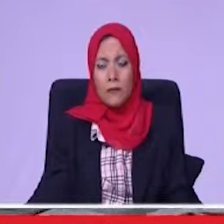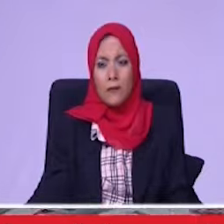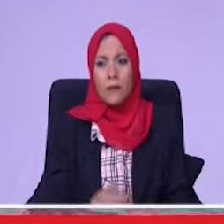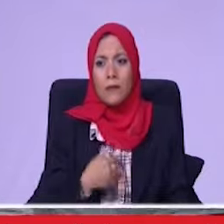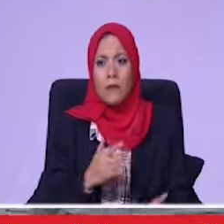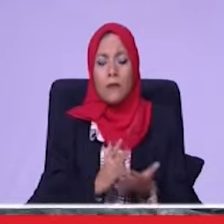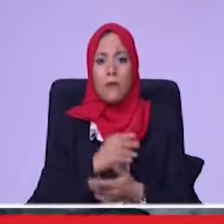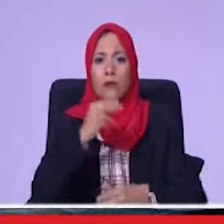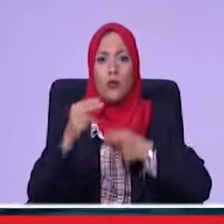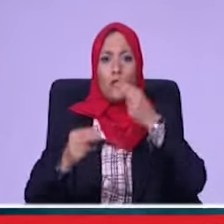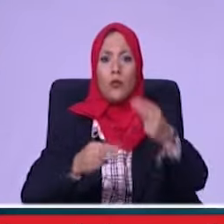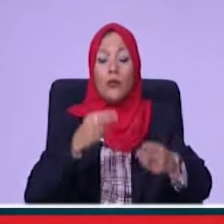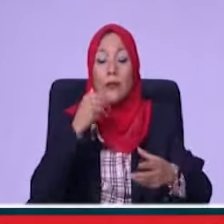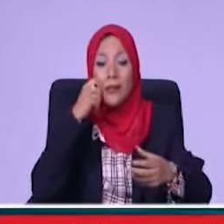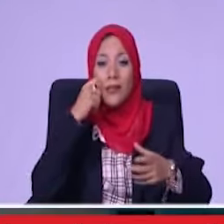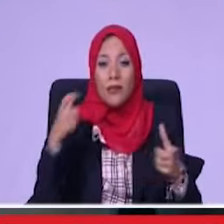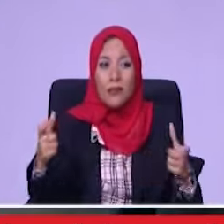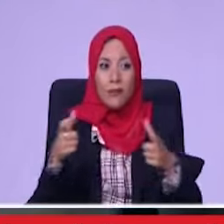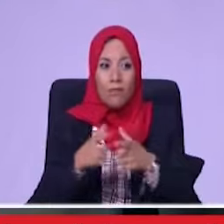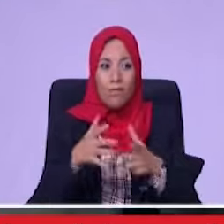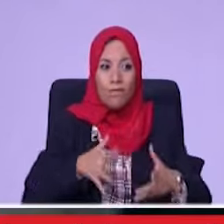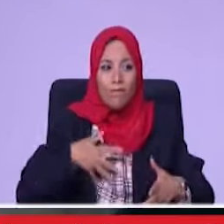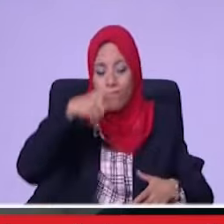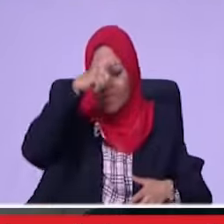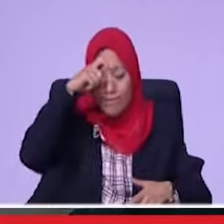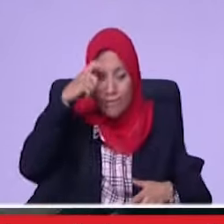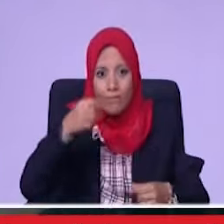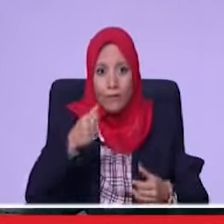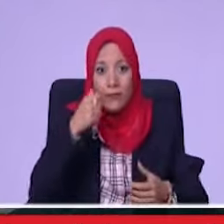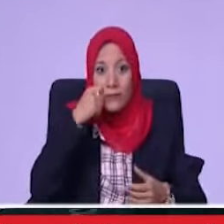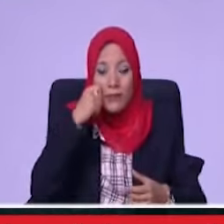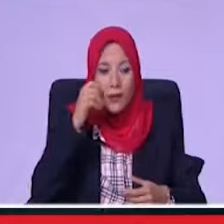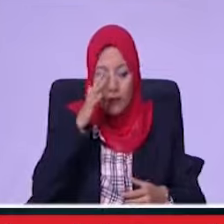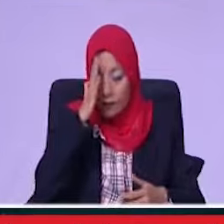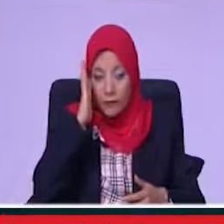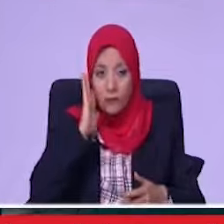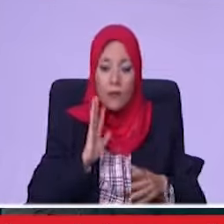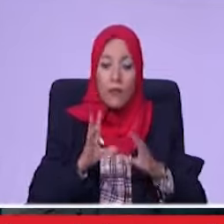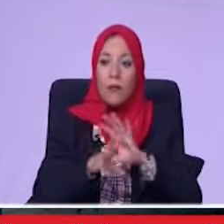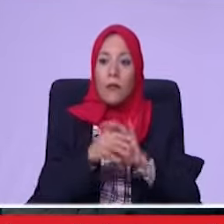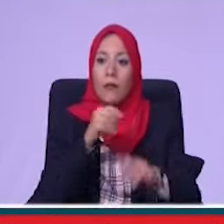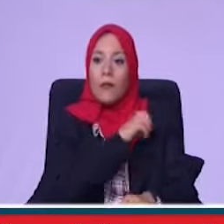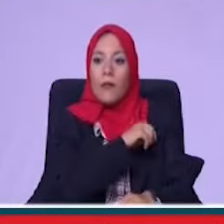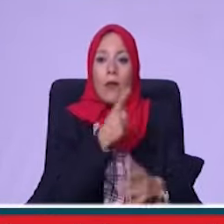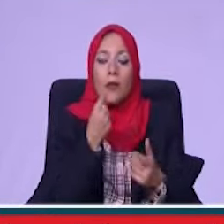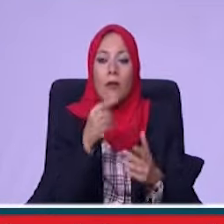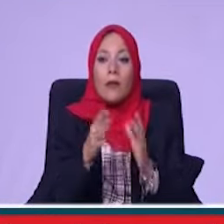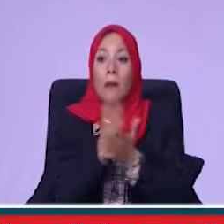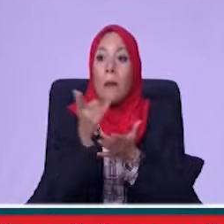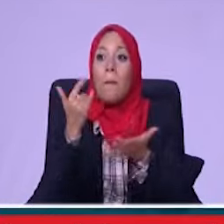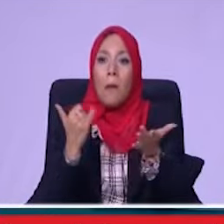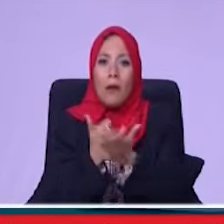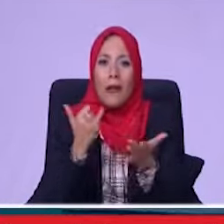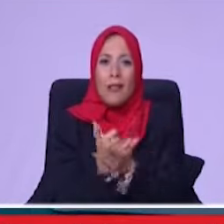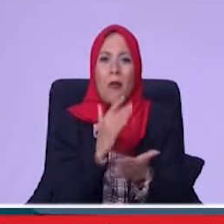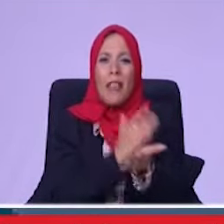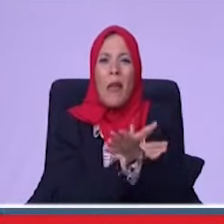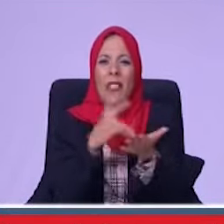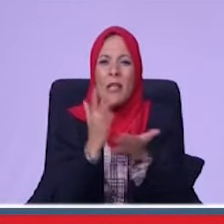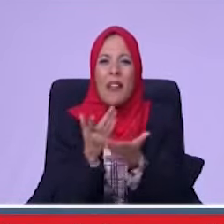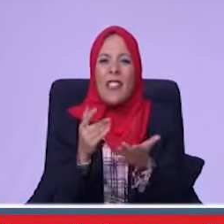واستمرارا لدعم الأسر الأكثر احتياجا، استطاعت مؤسسة واحد من الناس توزيع مستلزمات المدارس من شنط وأدوات